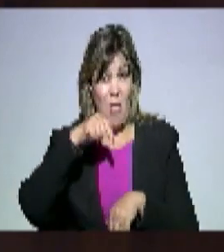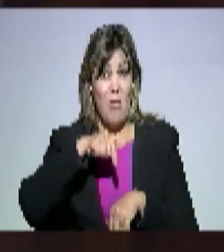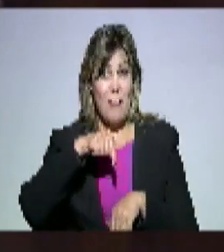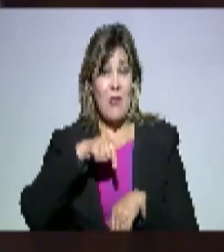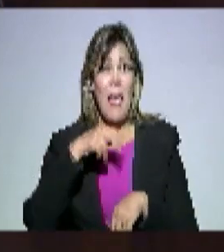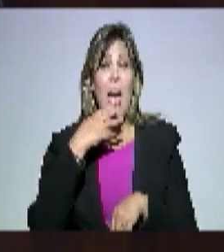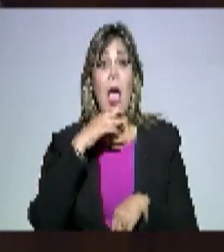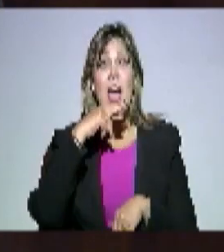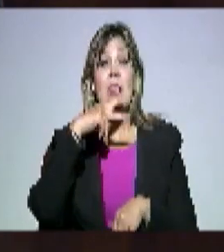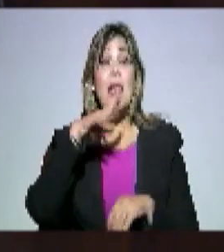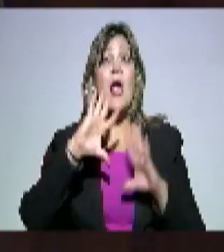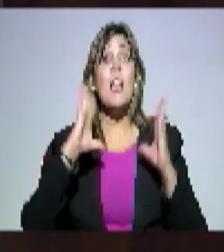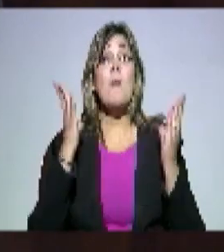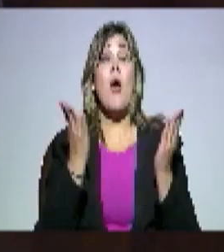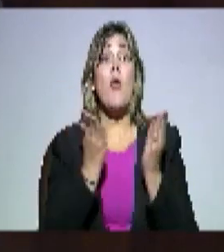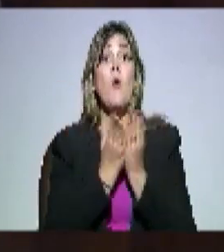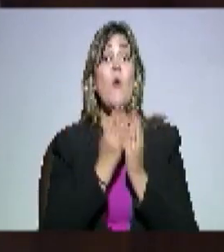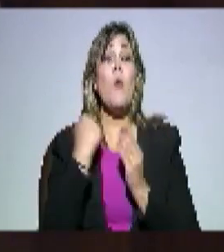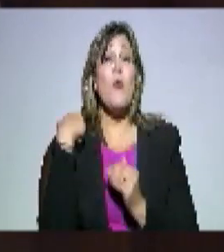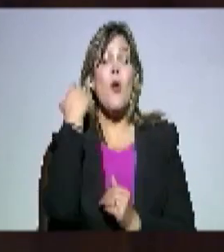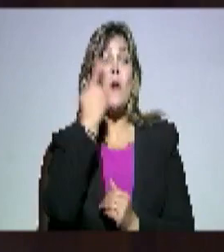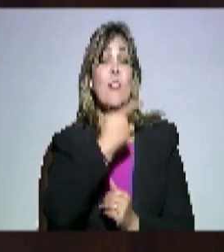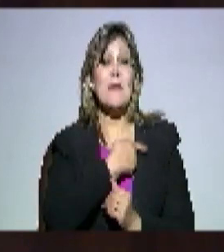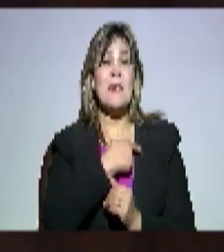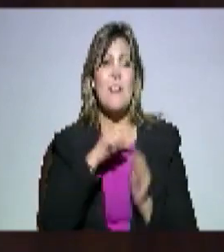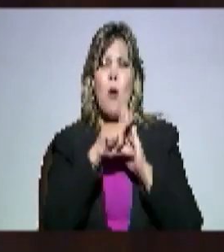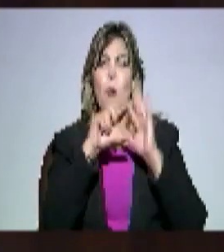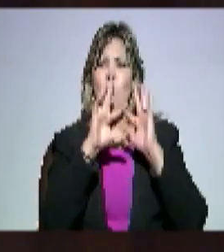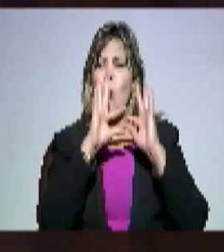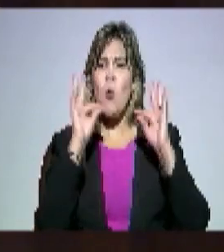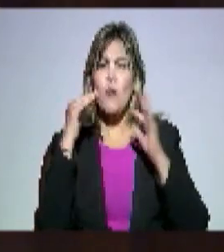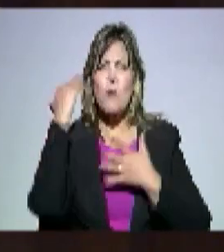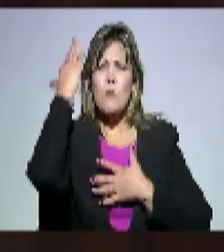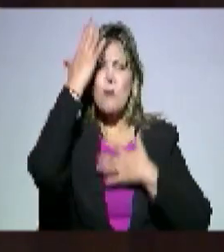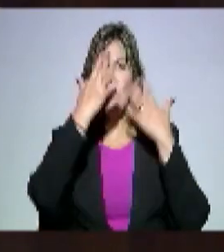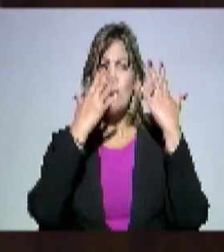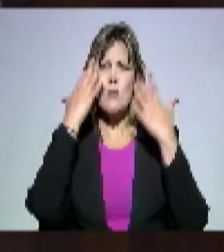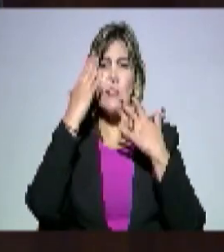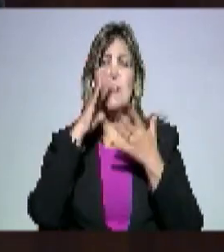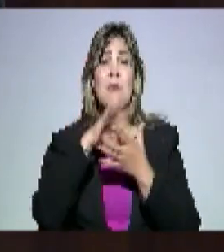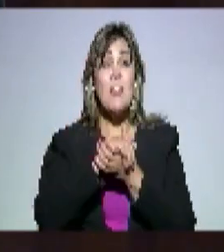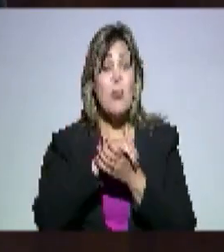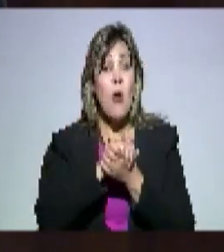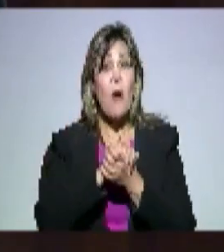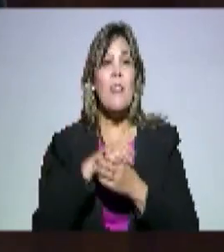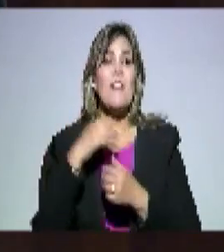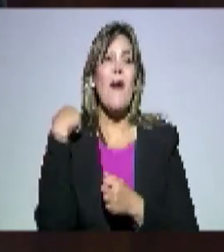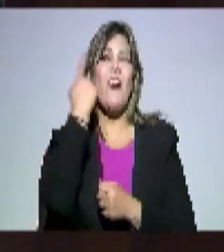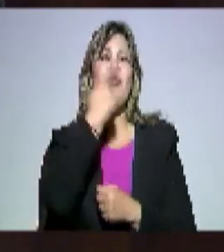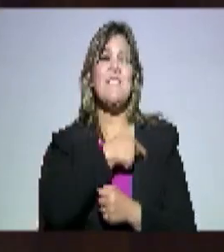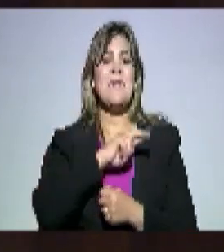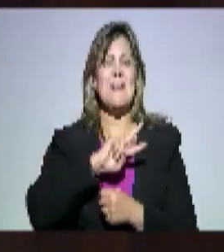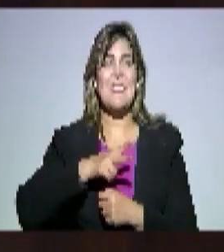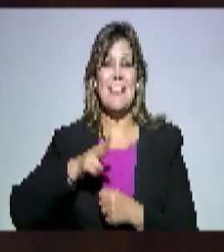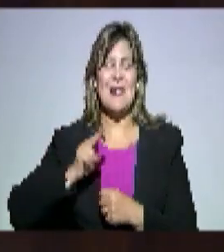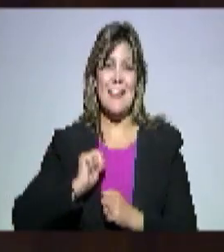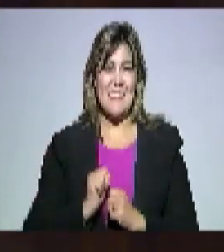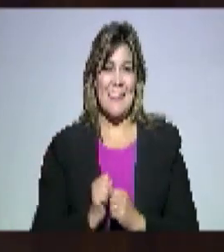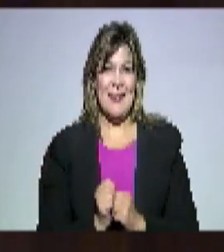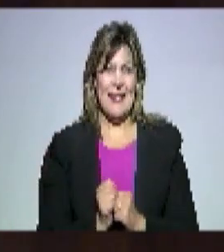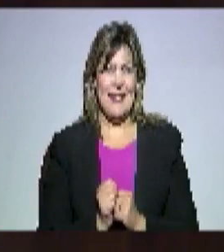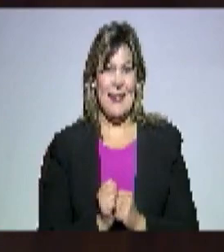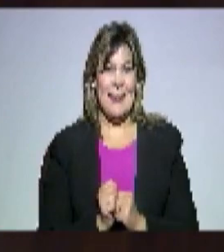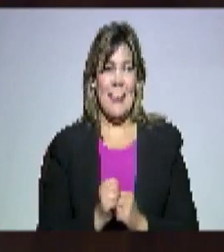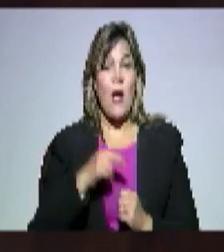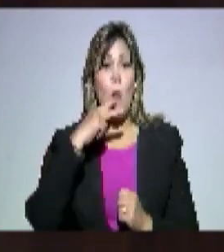على كل القديسين هنتكلم عن موضوع بيشغلنا قوي اسمه صداقه القديسين